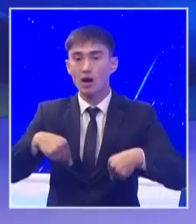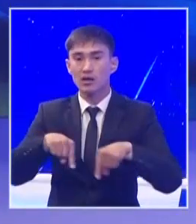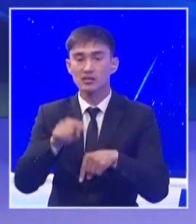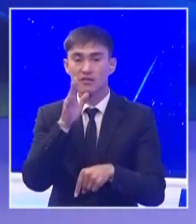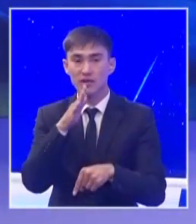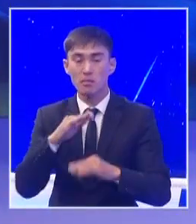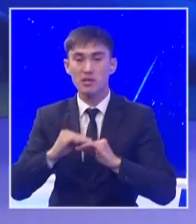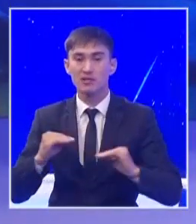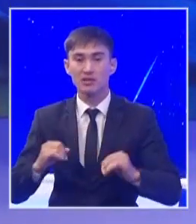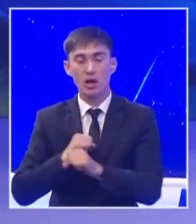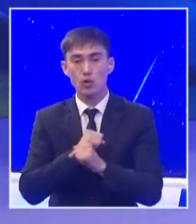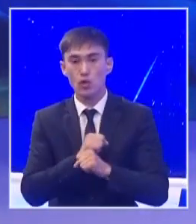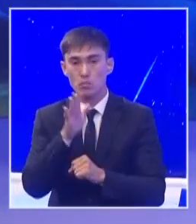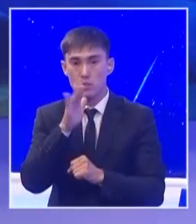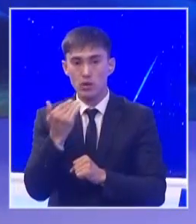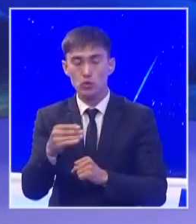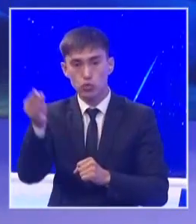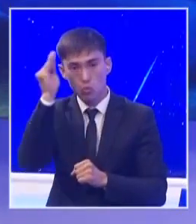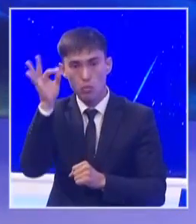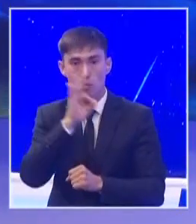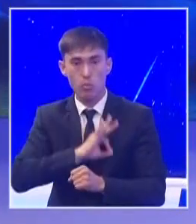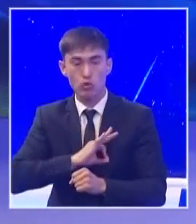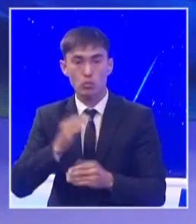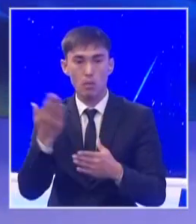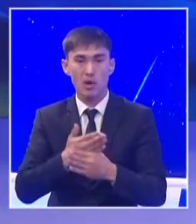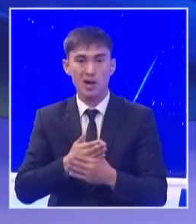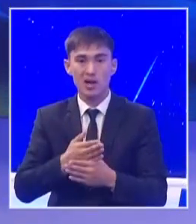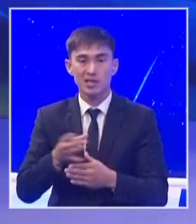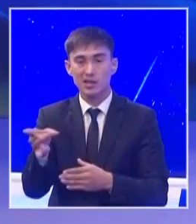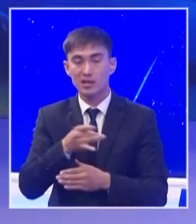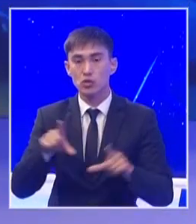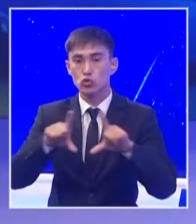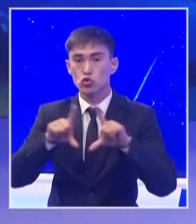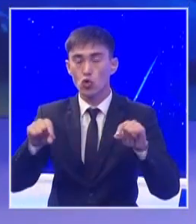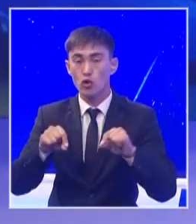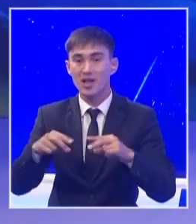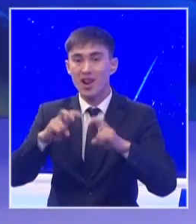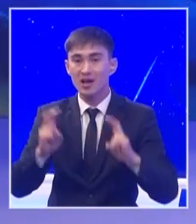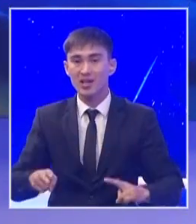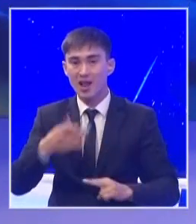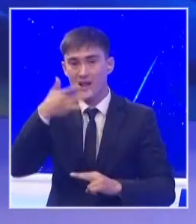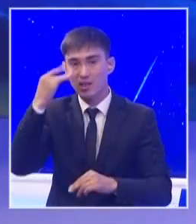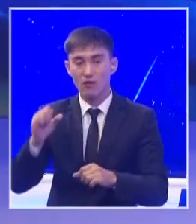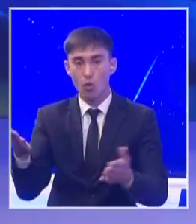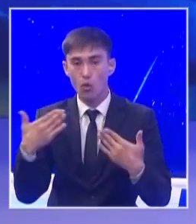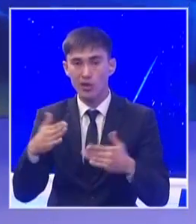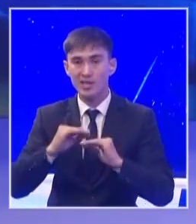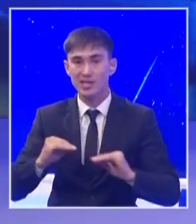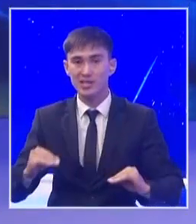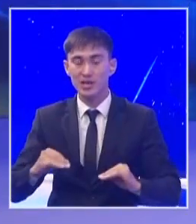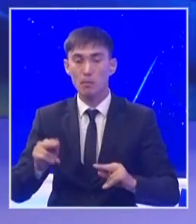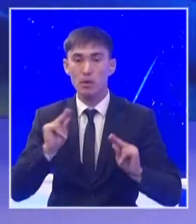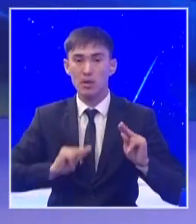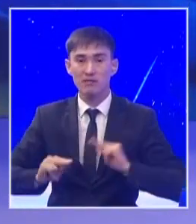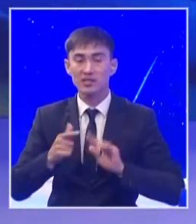Организовать время детворы в каникулярный период с умом и пользой помогают региональные школы и лагеря летнего отдыха детей.